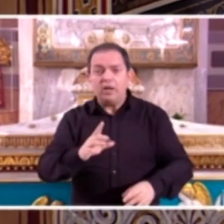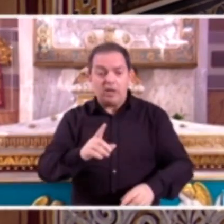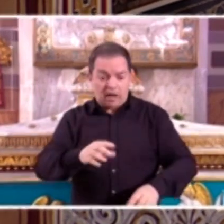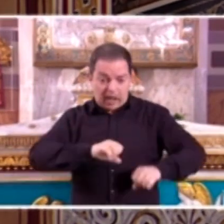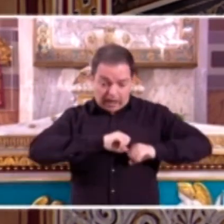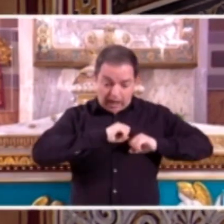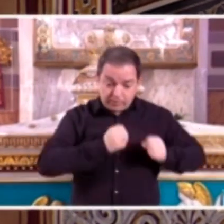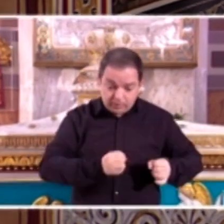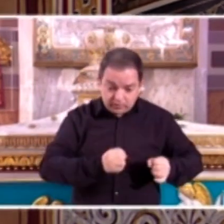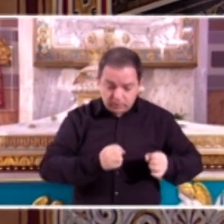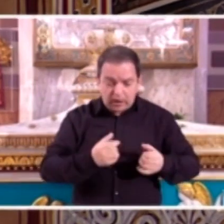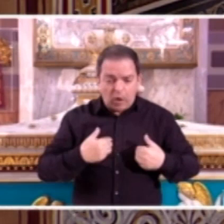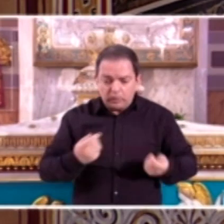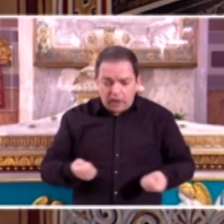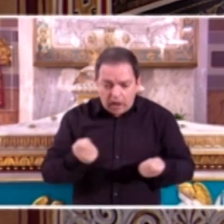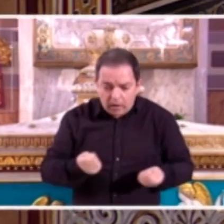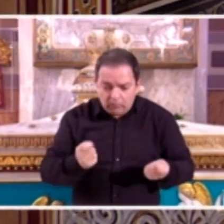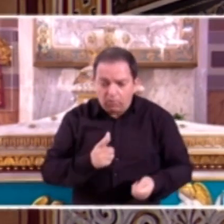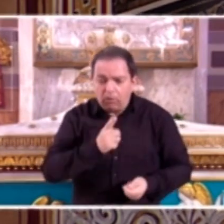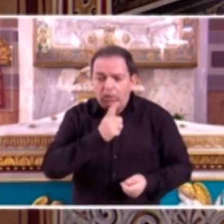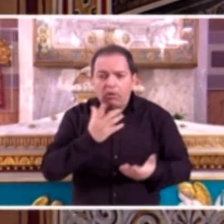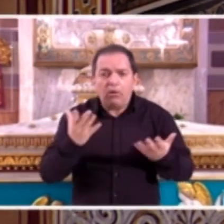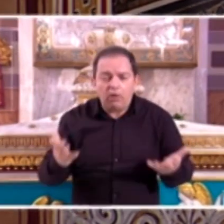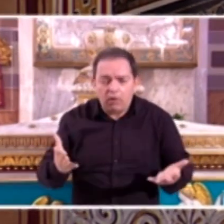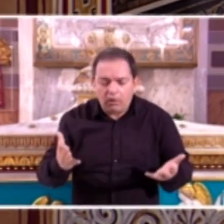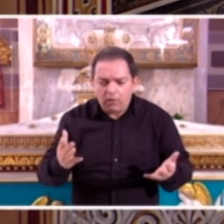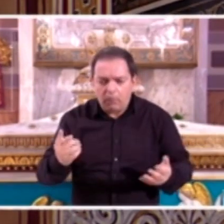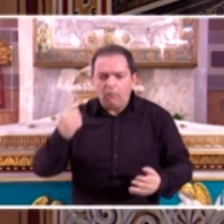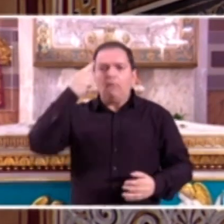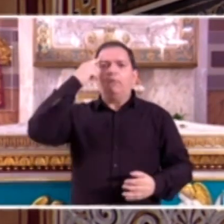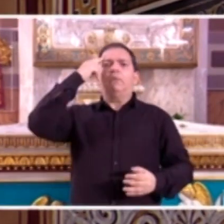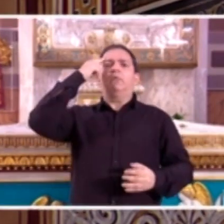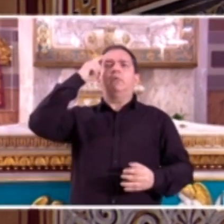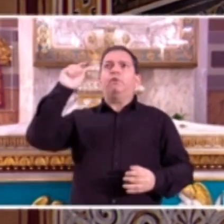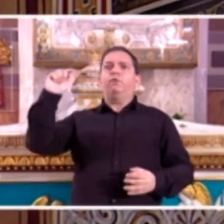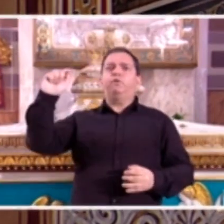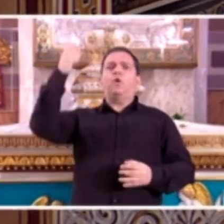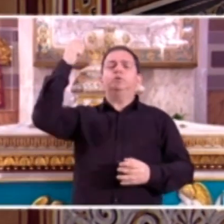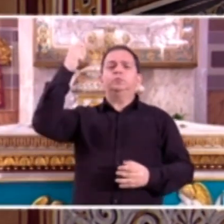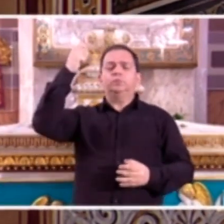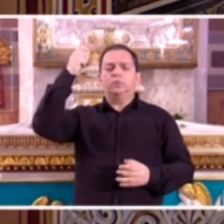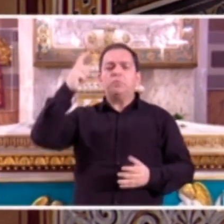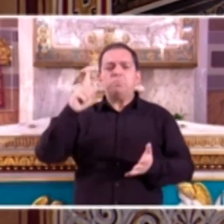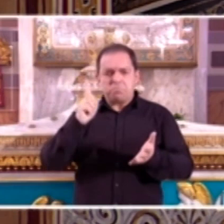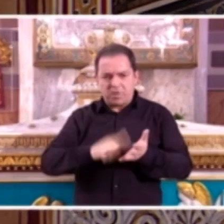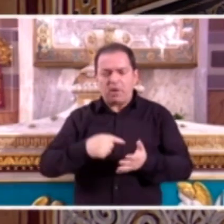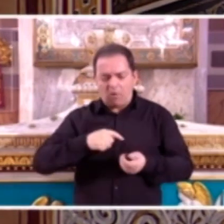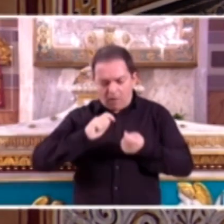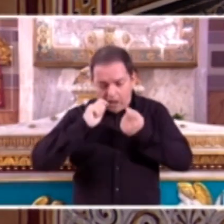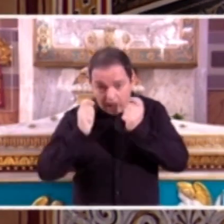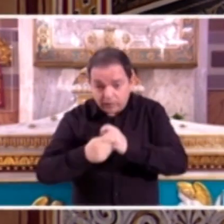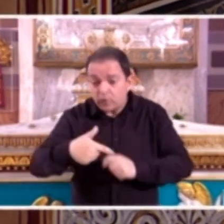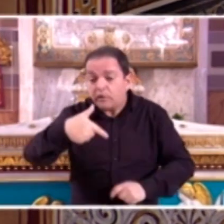τον βοήθησαν να φέρει στην επιφάνεια την ταπείνωση και την αγάπη